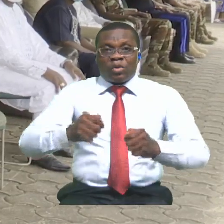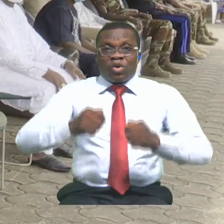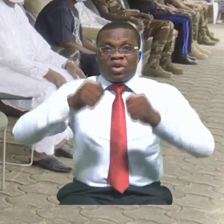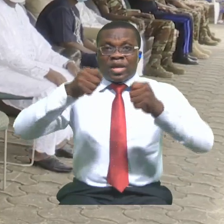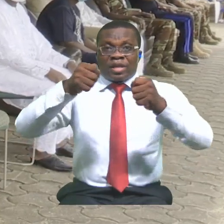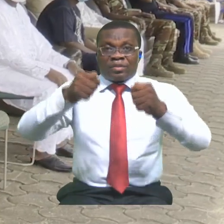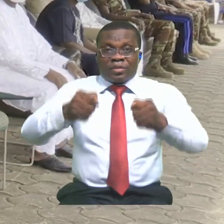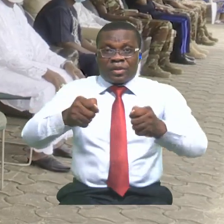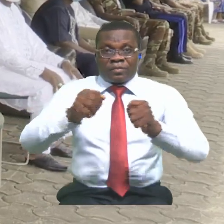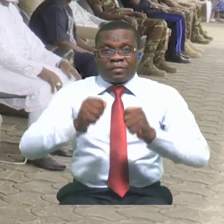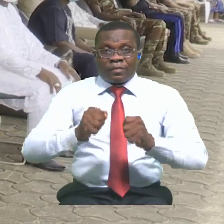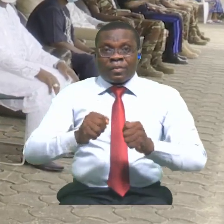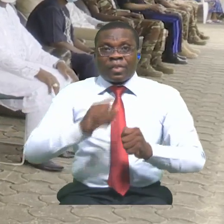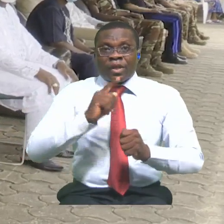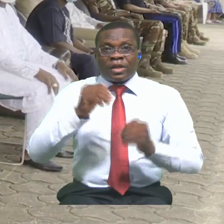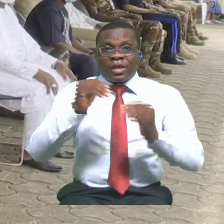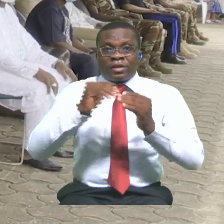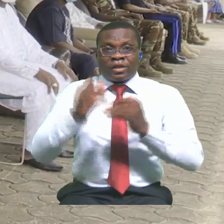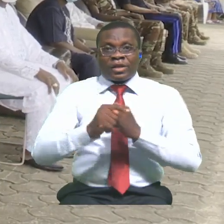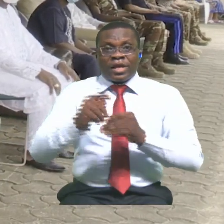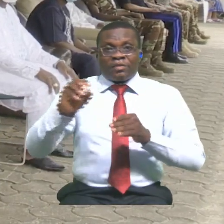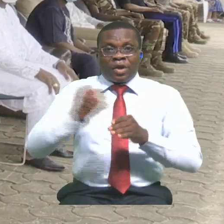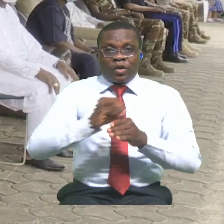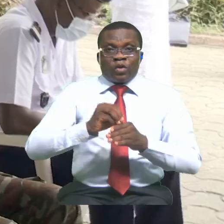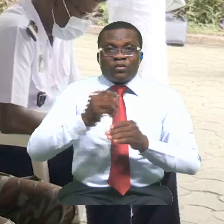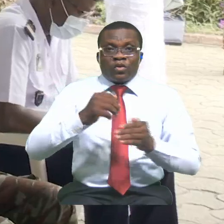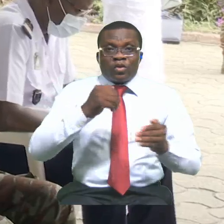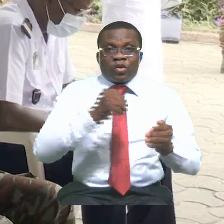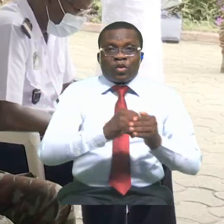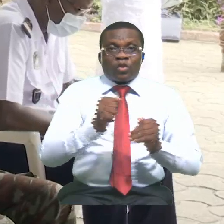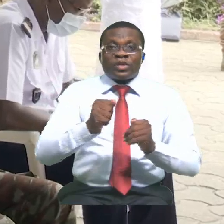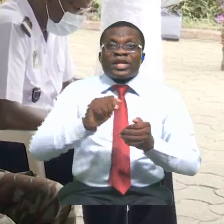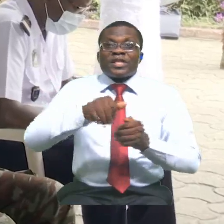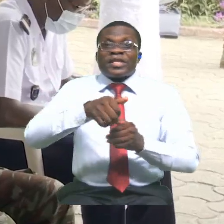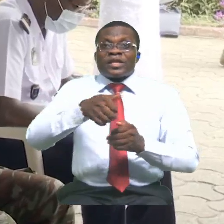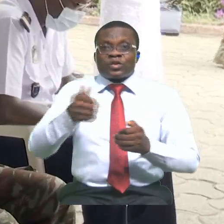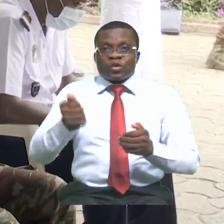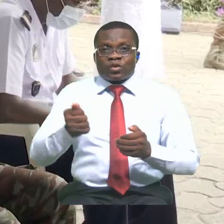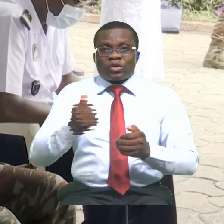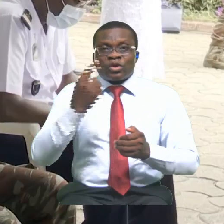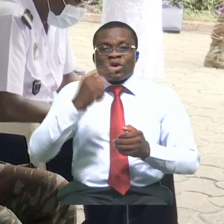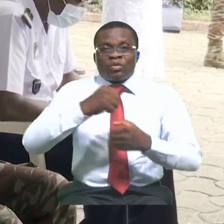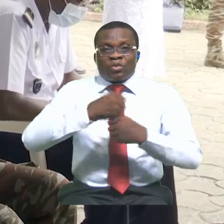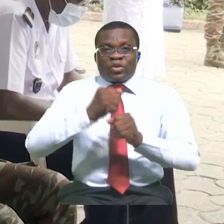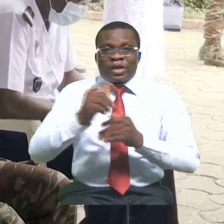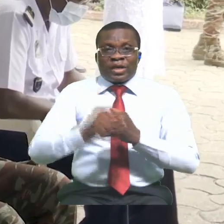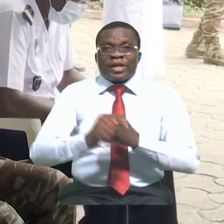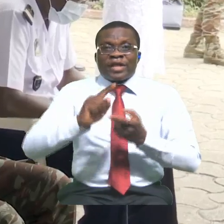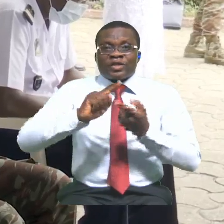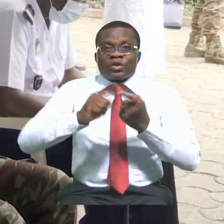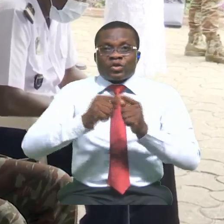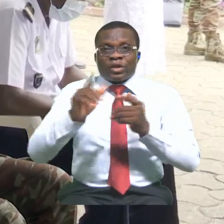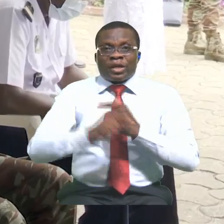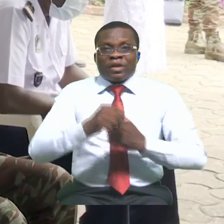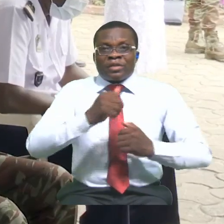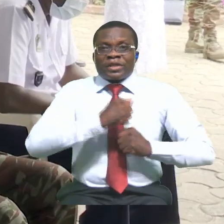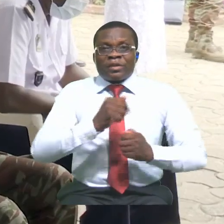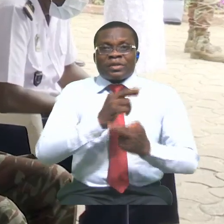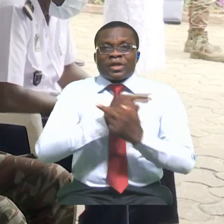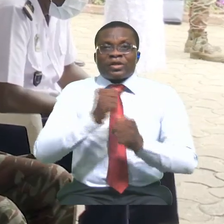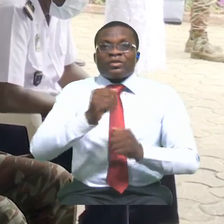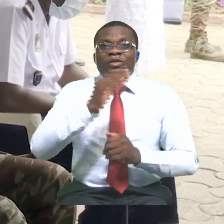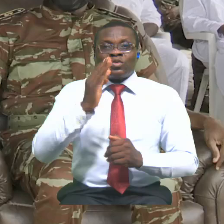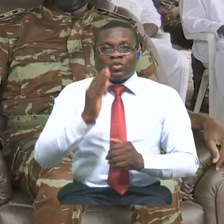du Bénin, il a également œuvré aux côtés de ses pères pour la création de l'Amicale des militaires retraités du